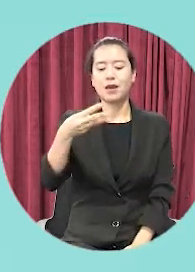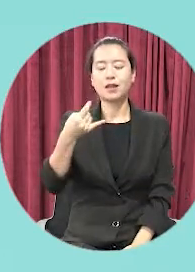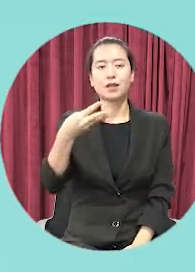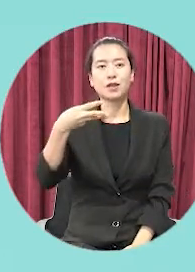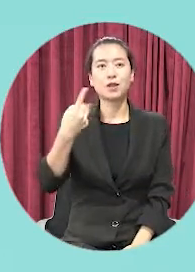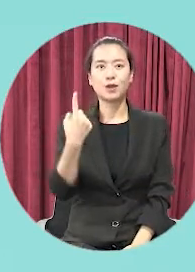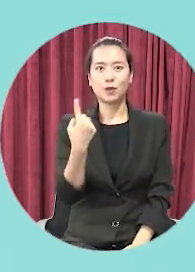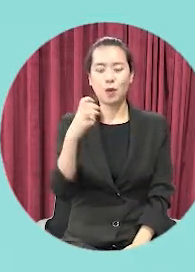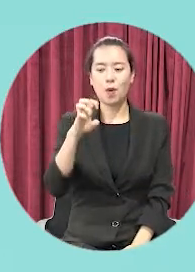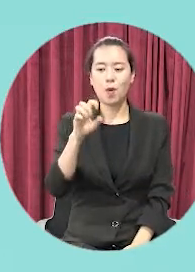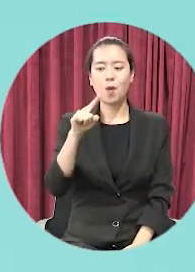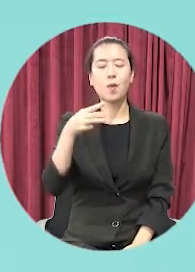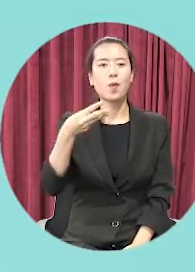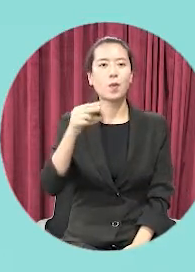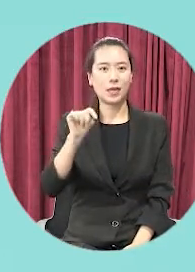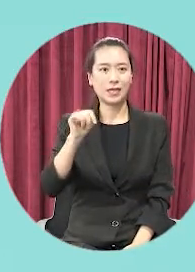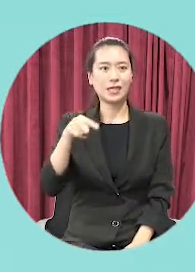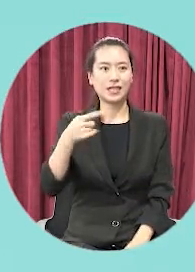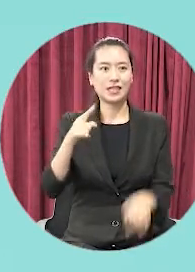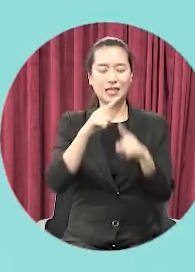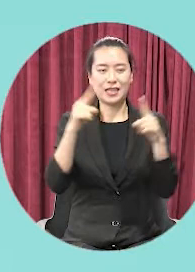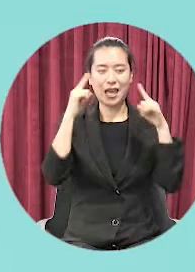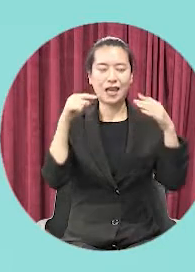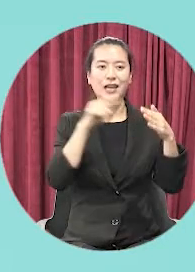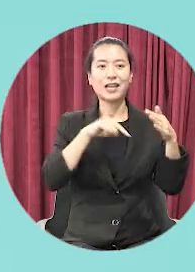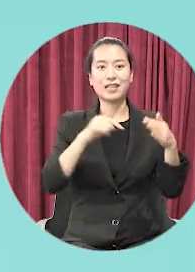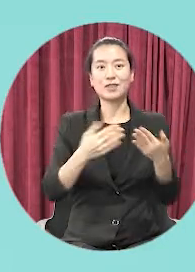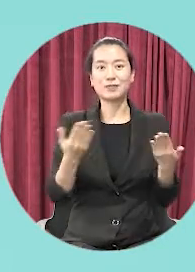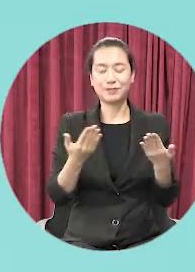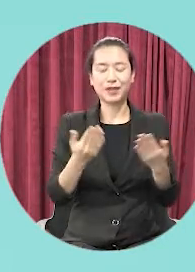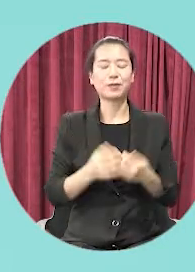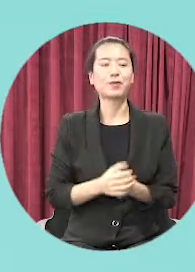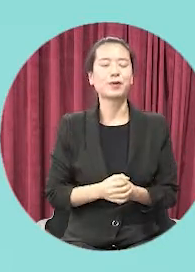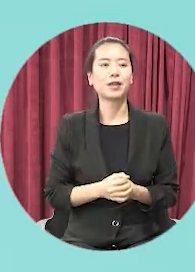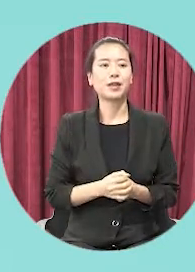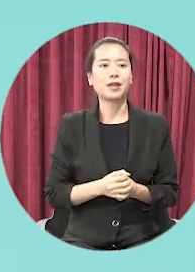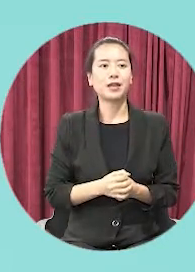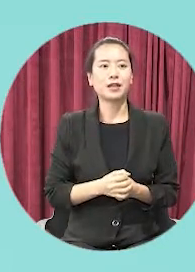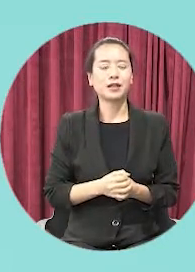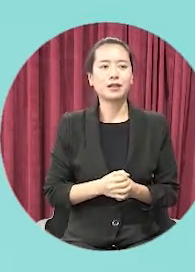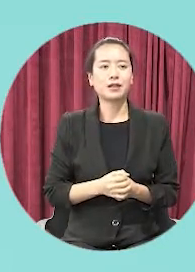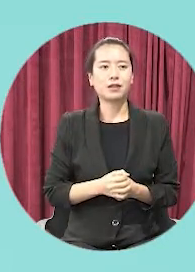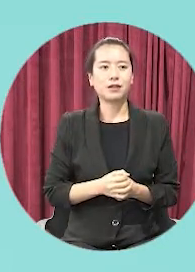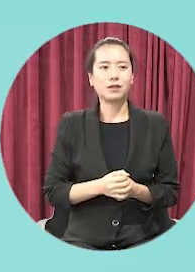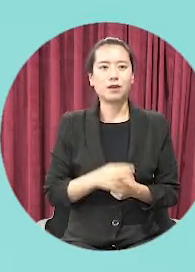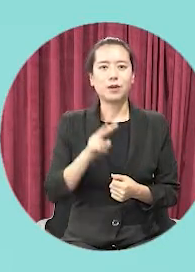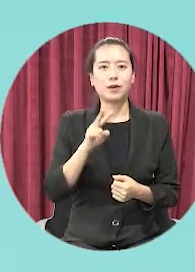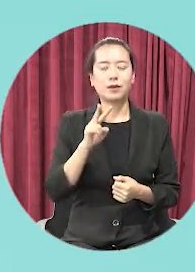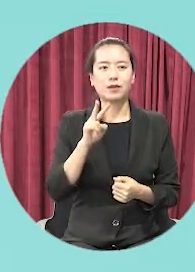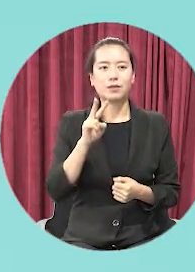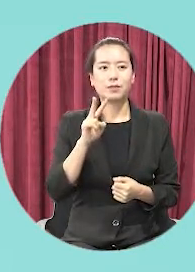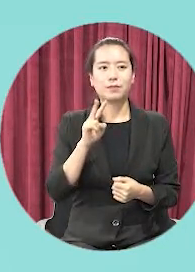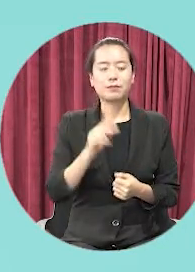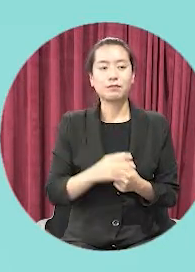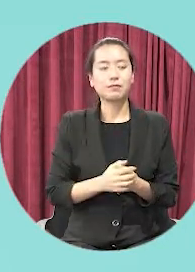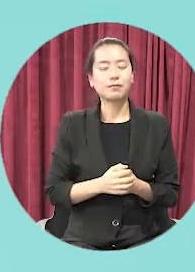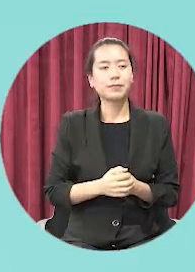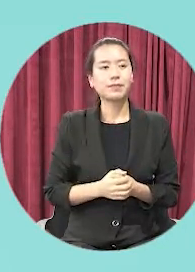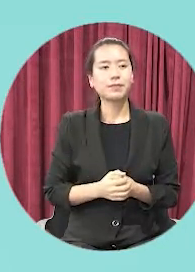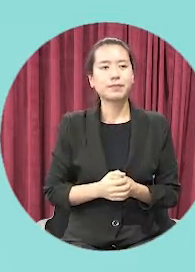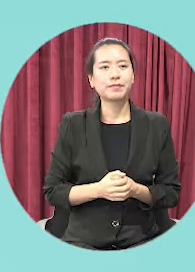증강현실을 이용한 스마트시티, 스마트 헬스케어, 메타버스 관련 다수의 프로젝트를 수행한 경력을 보유하고